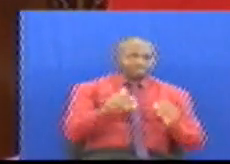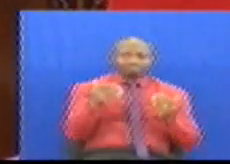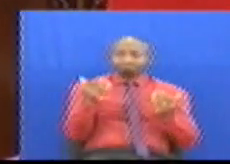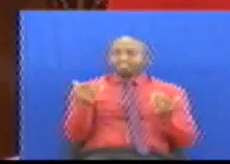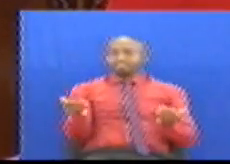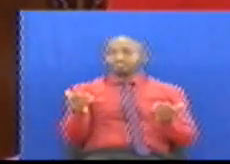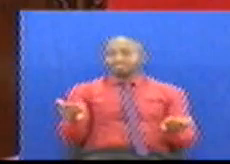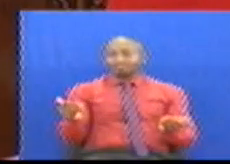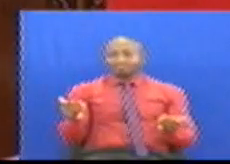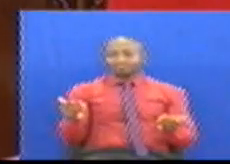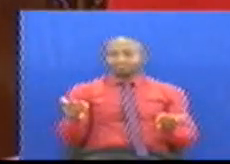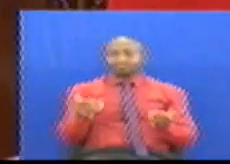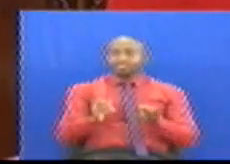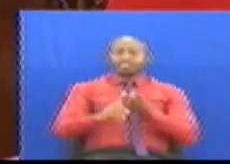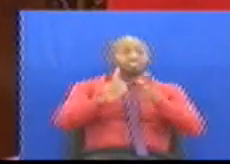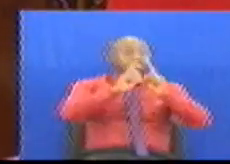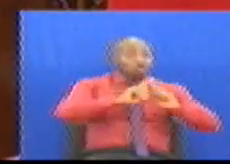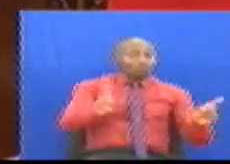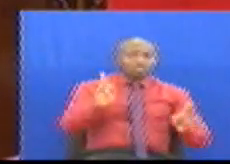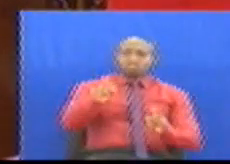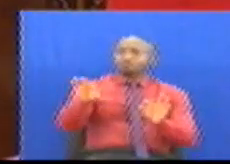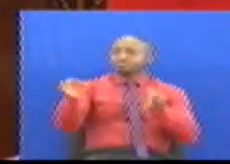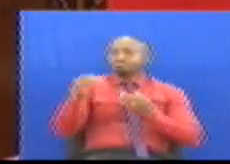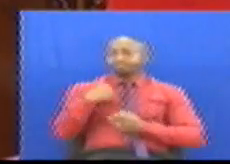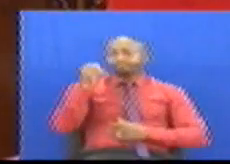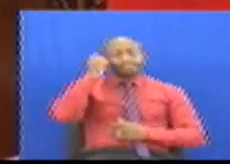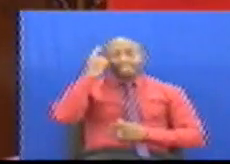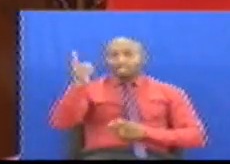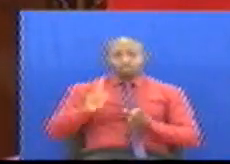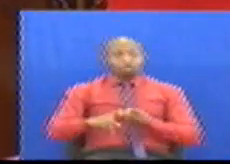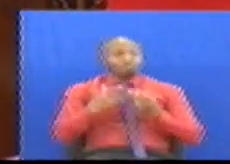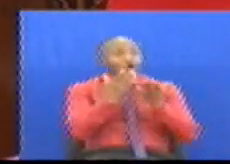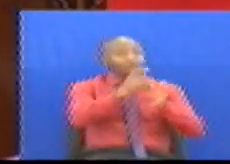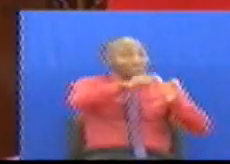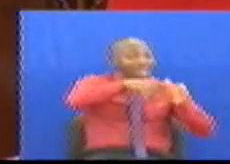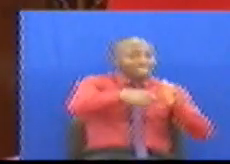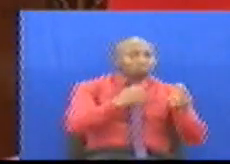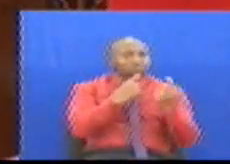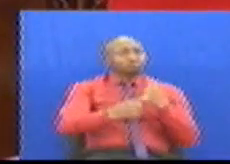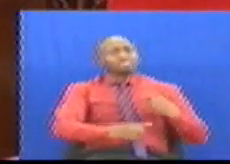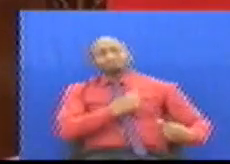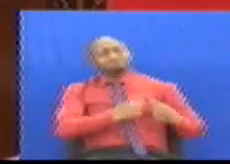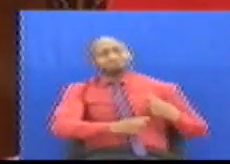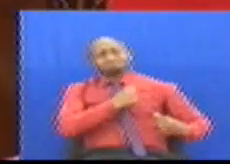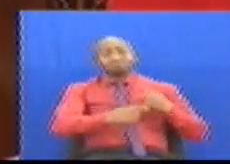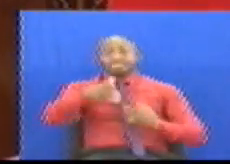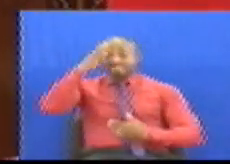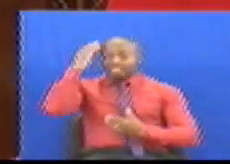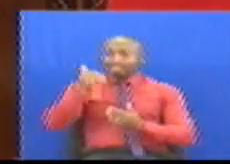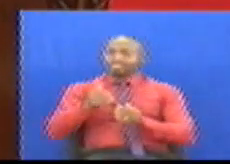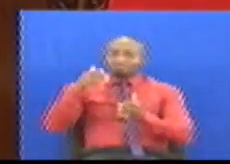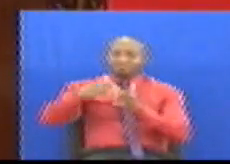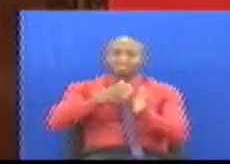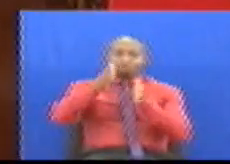Sasa tofauti mimi sasa inakuaje, sielewi. Umeomba mradi, umezungumza kwa uchungu, serikali inafika kuandaa